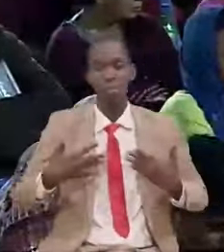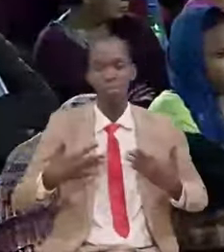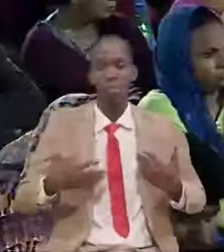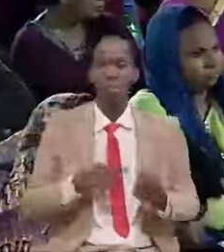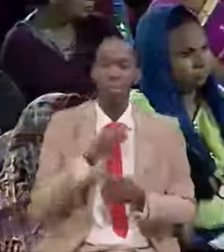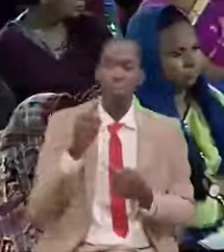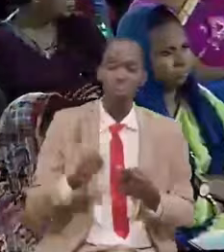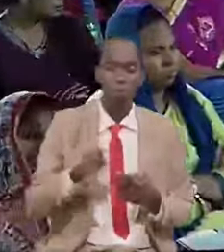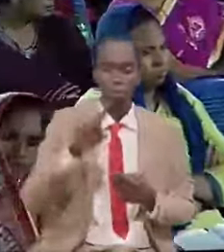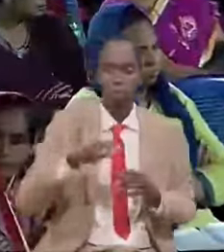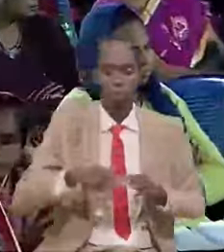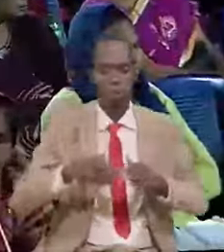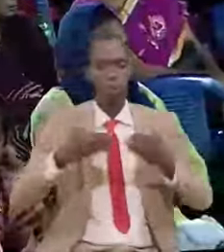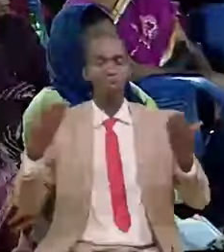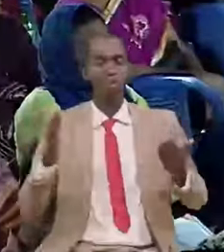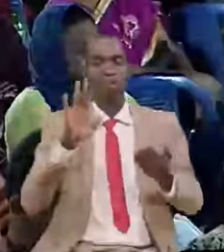quand il ouvre la porte,